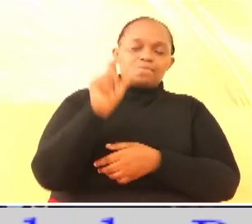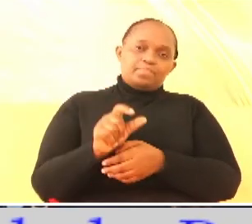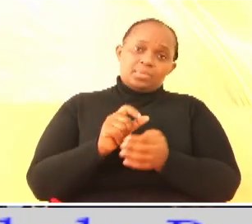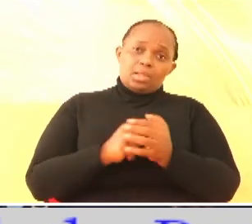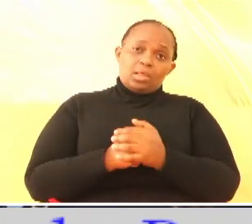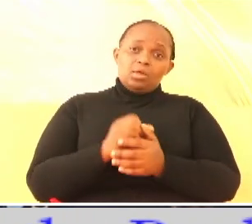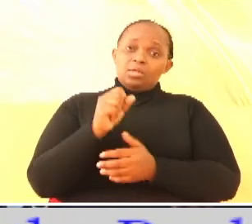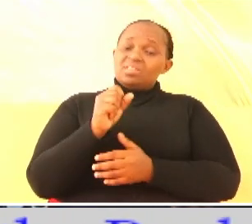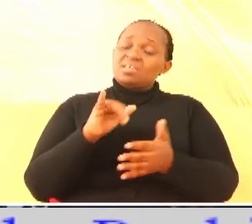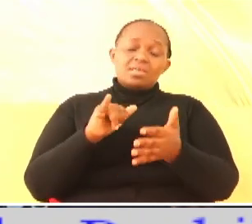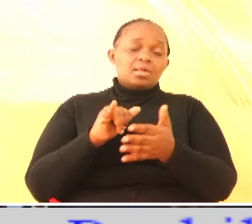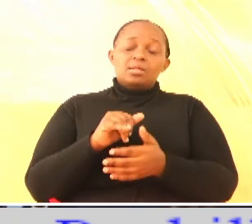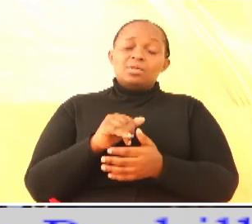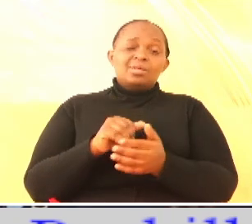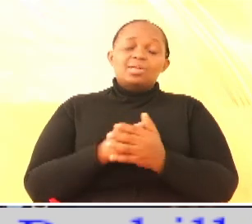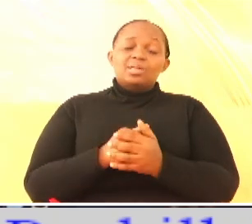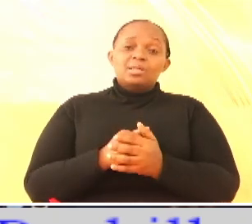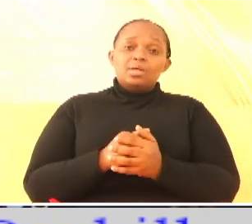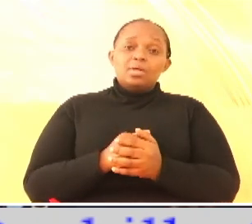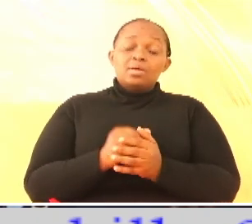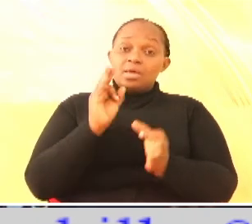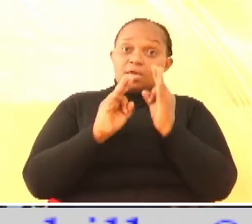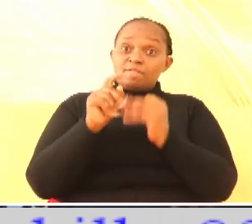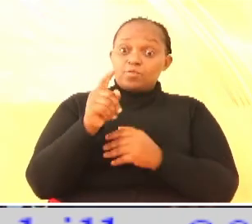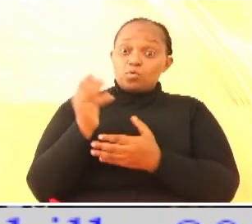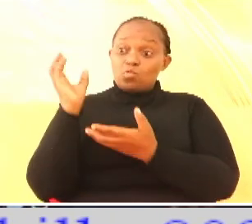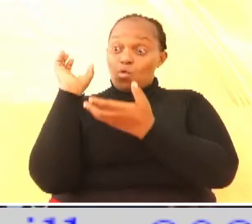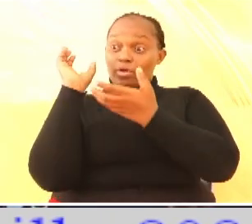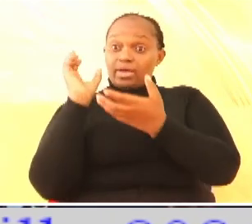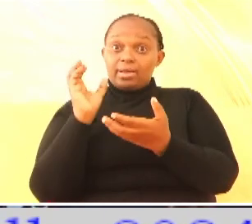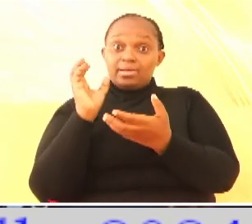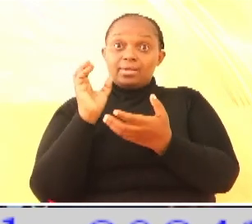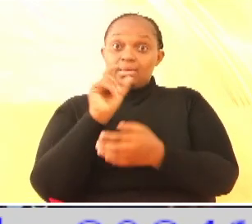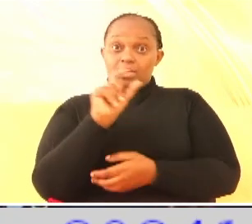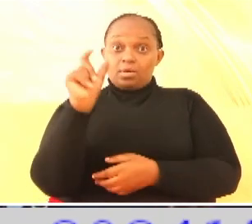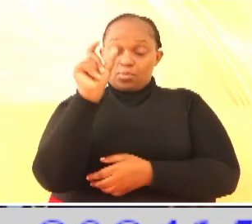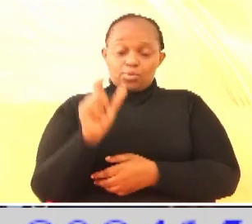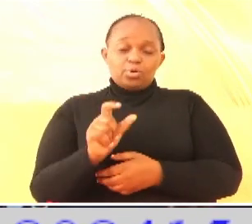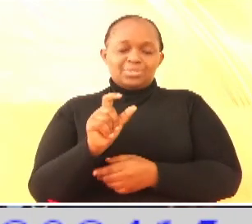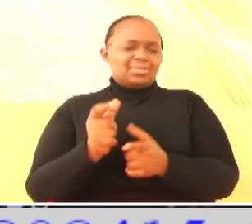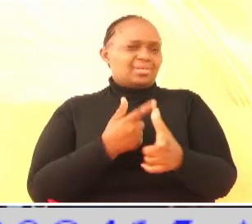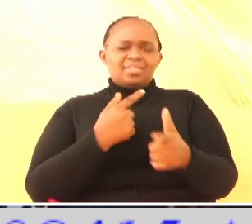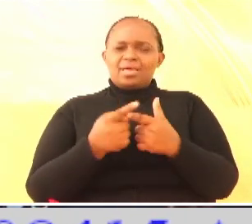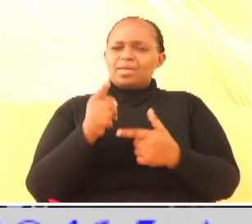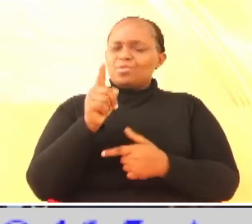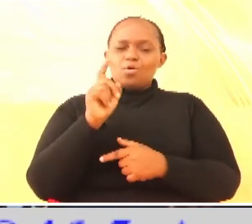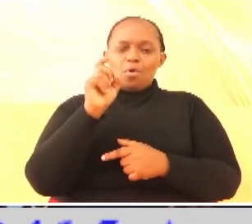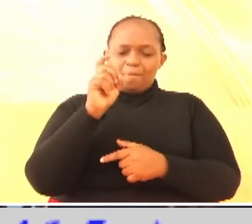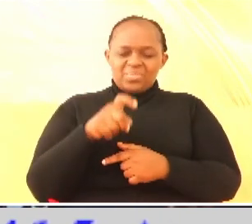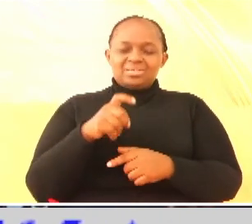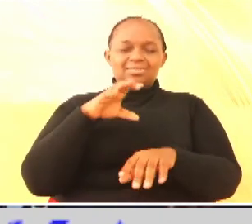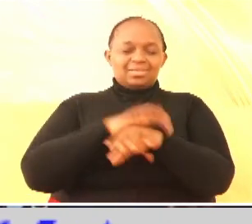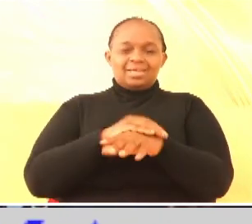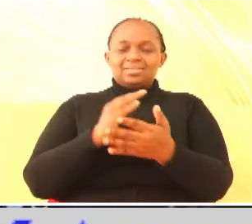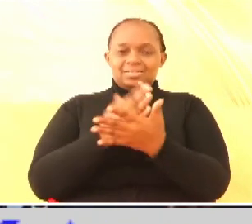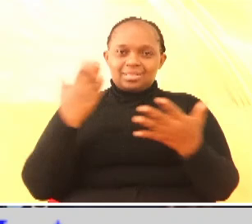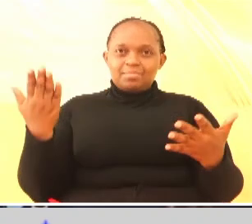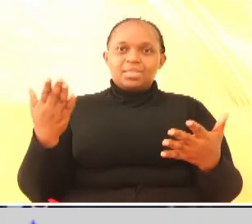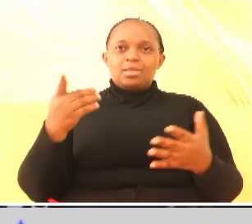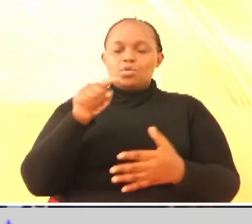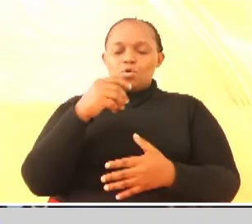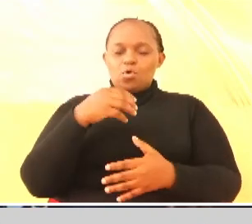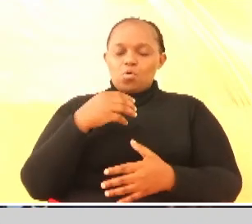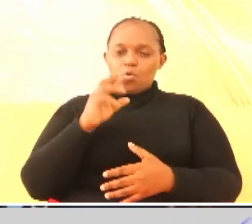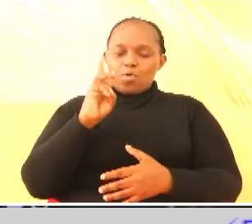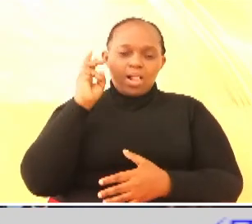kubeba msalaba. Amen. Tukiubeba kuna baraka wapi? Hapa. Na uzima tutapewa. Na taji